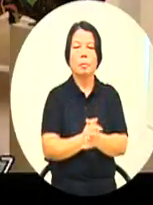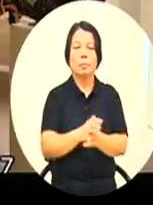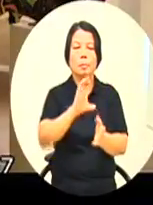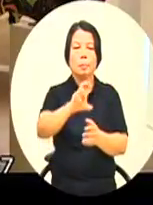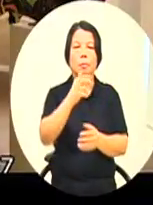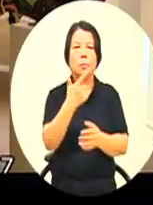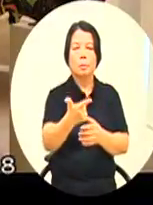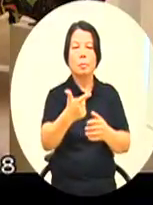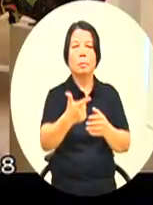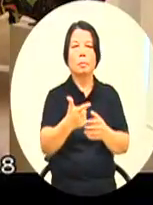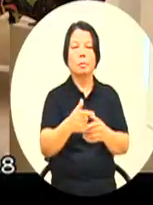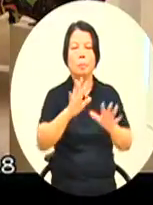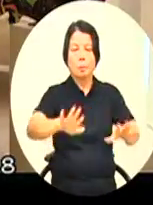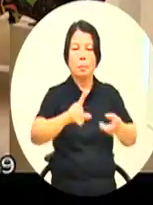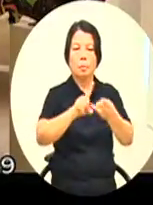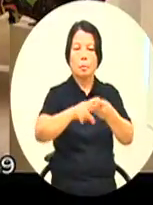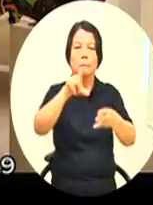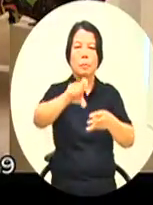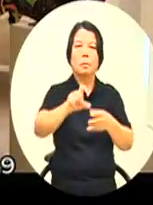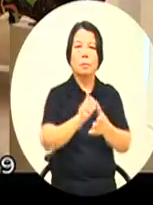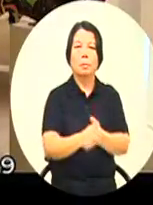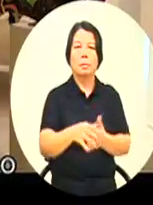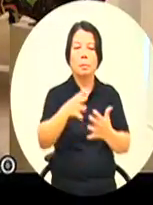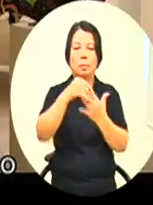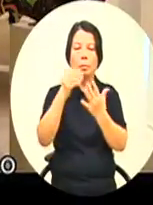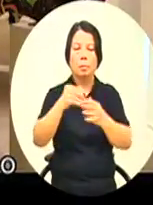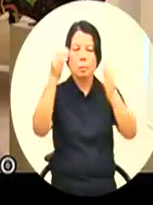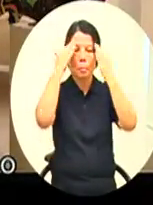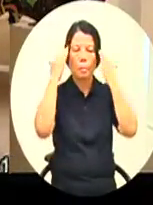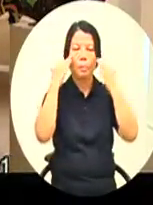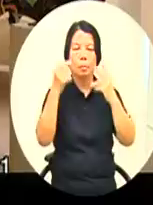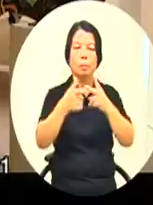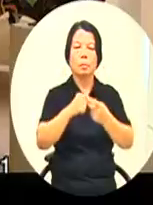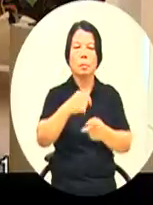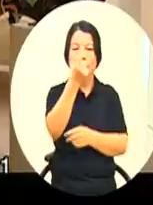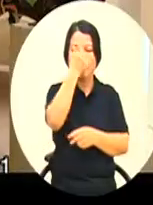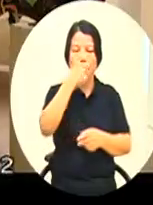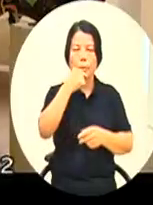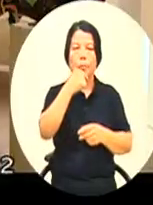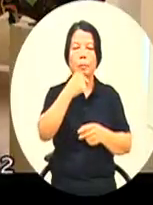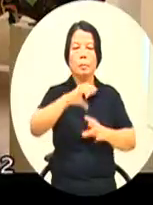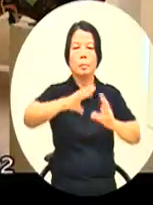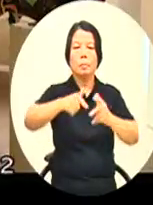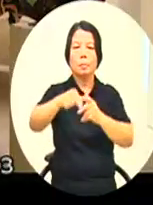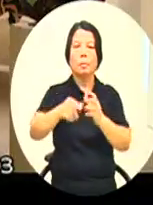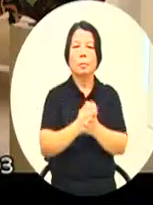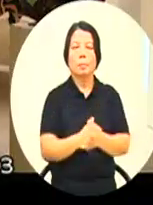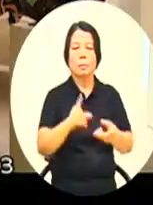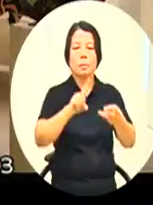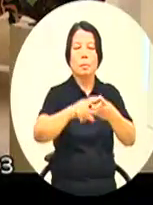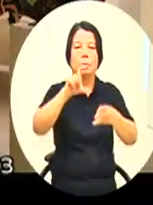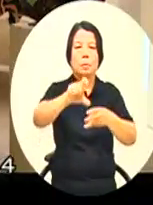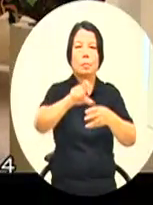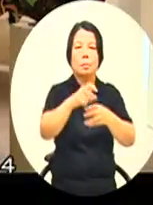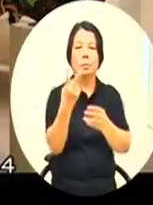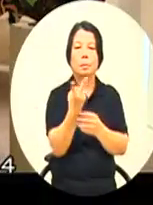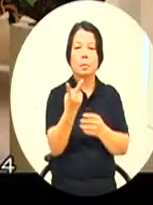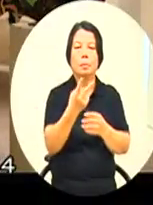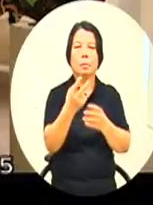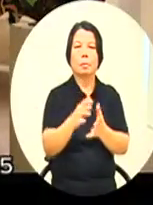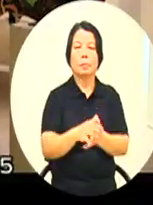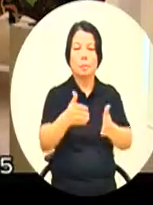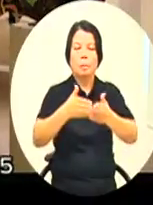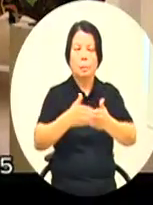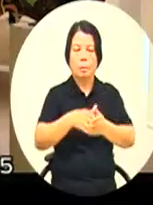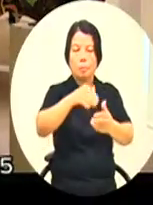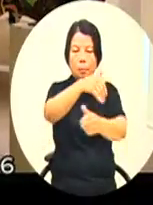年的主题国呢是选定韩国跟菲律宾，我们每一年都会有2个主题国来作为我们一个邀